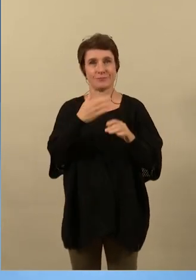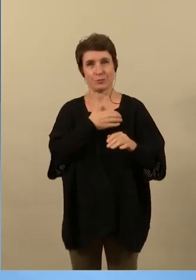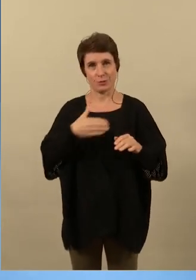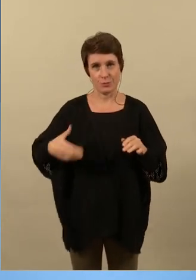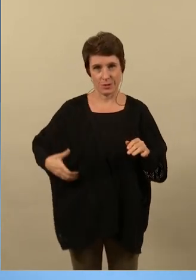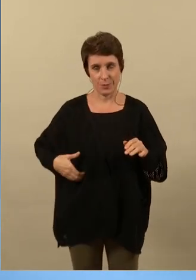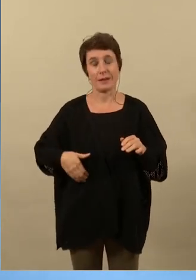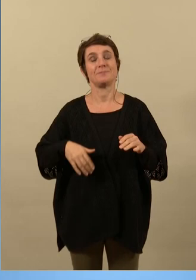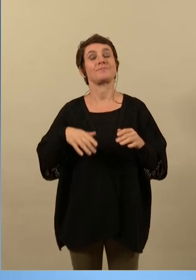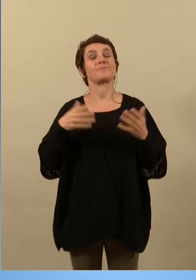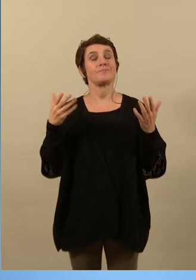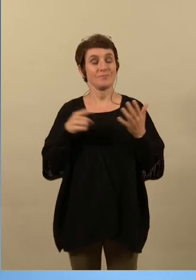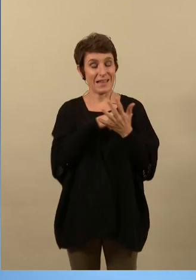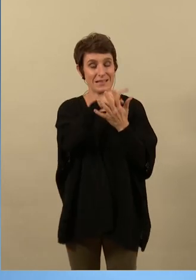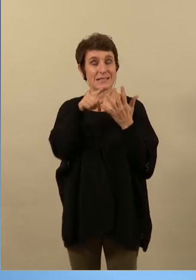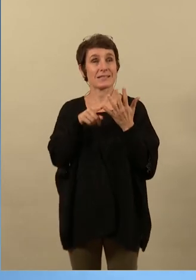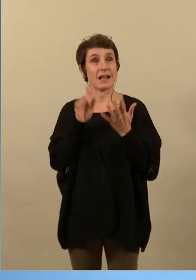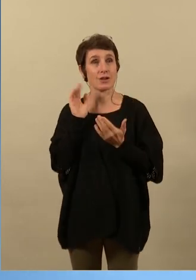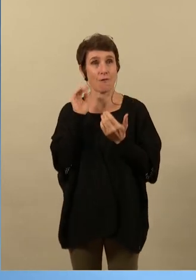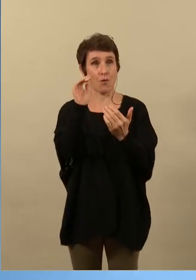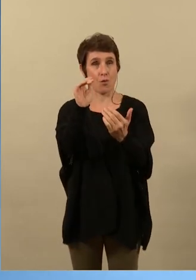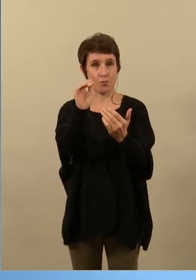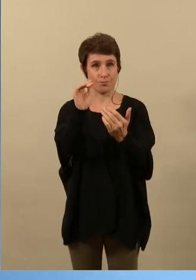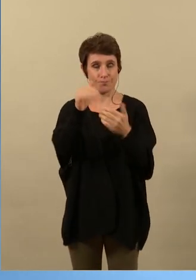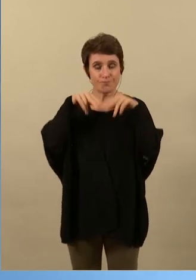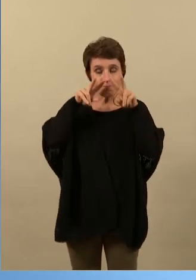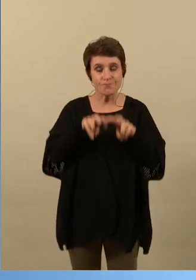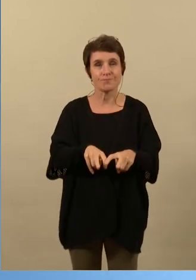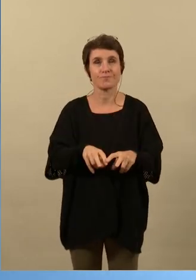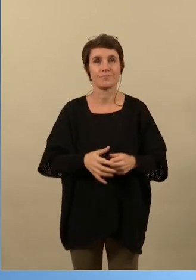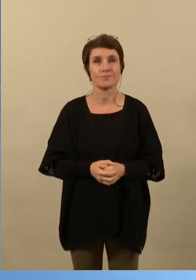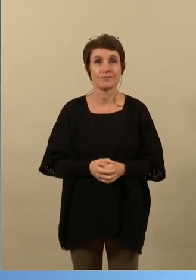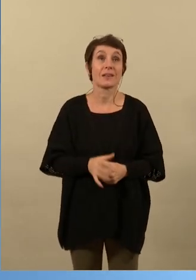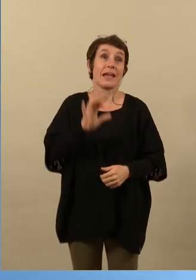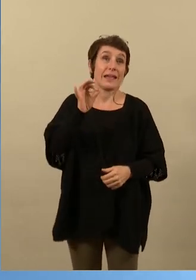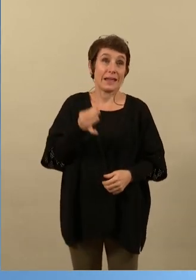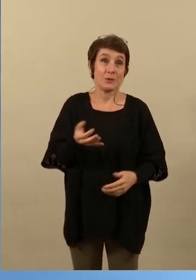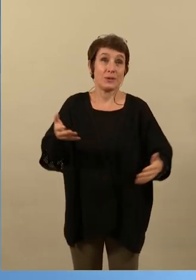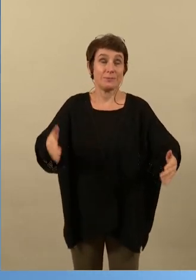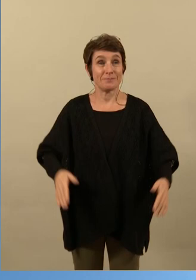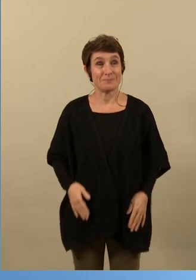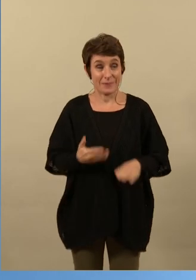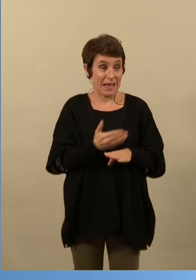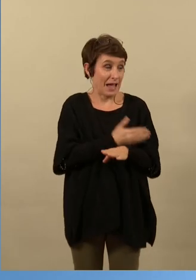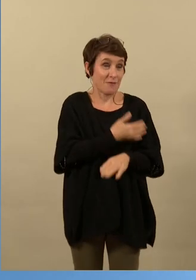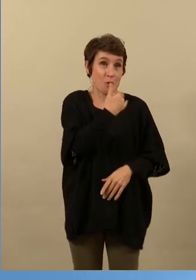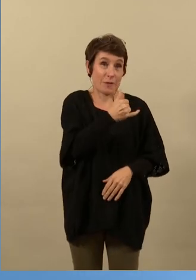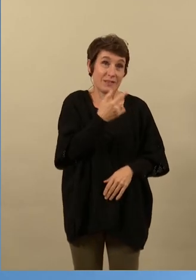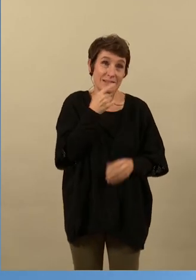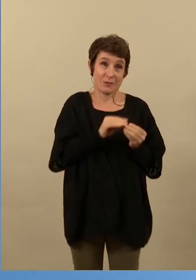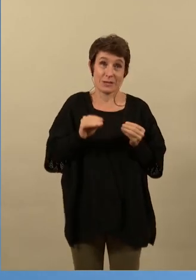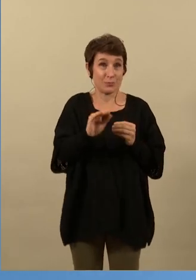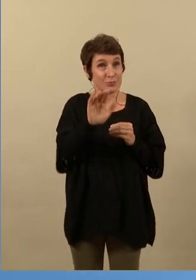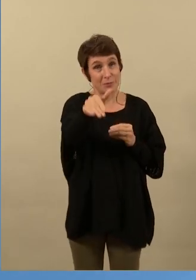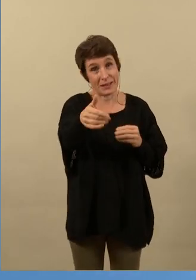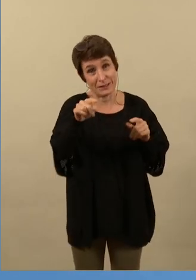par l'étude de C vœux ben oui on les a pas fait avant donc il faut les faire après et le